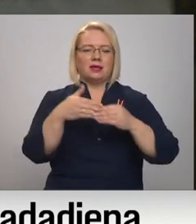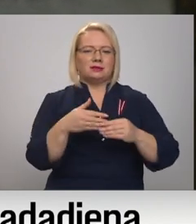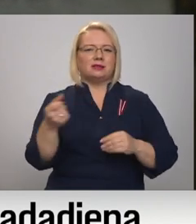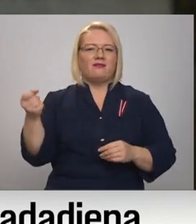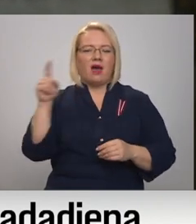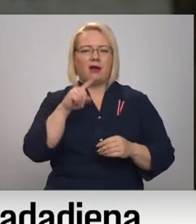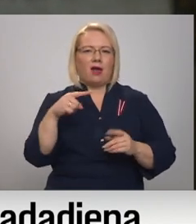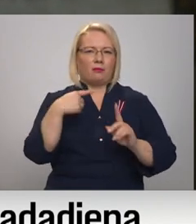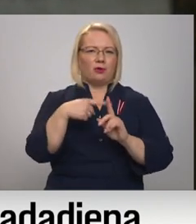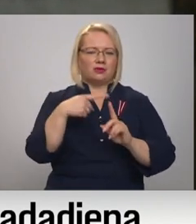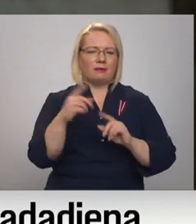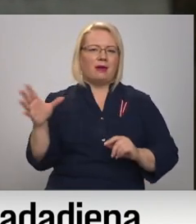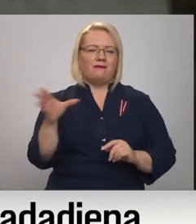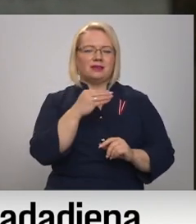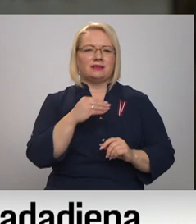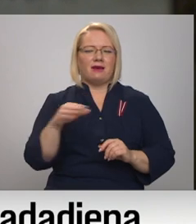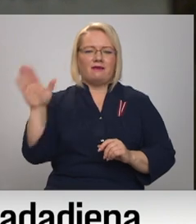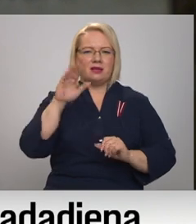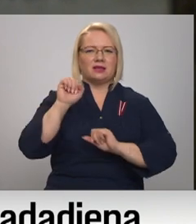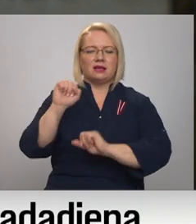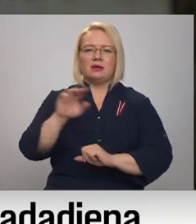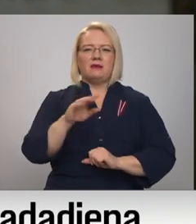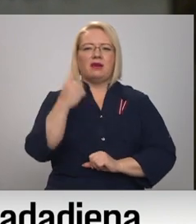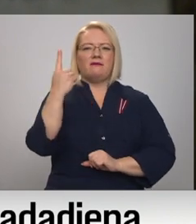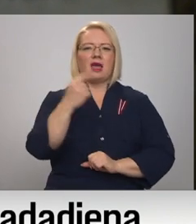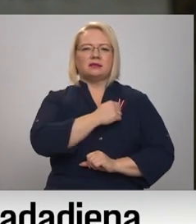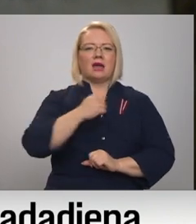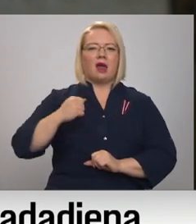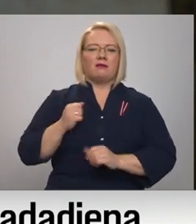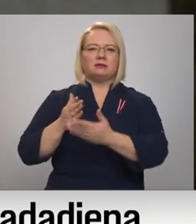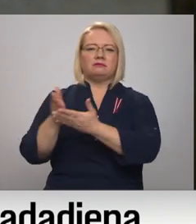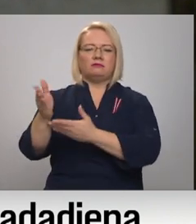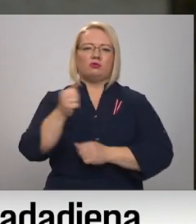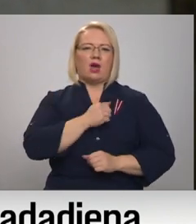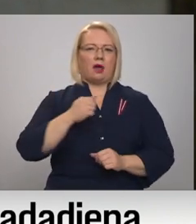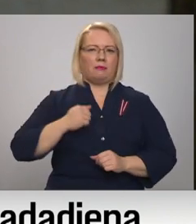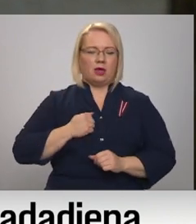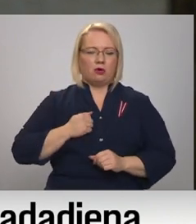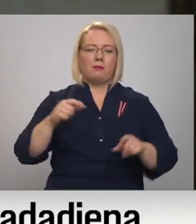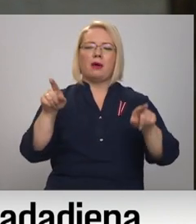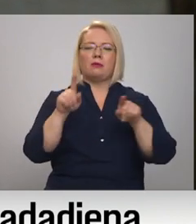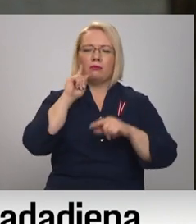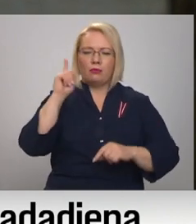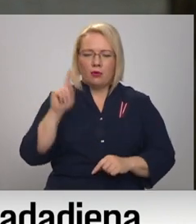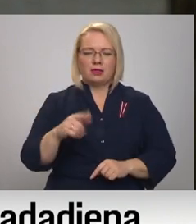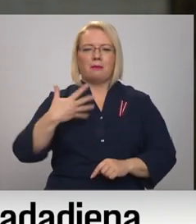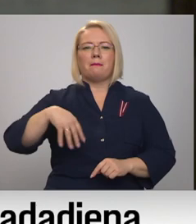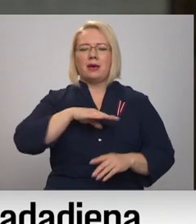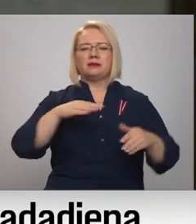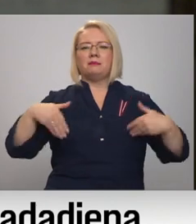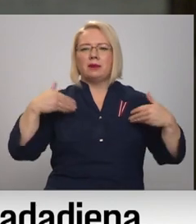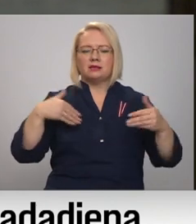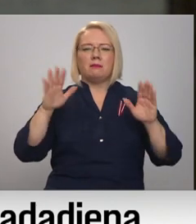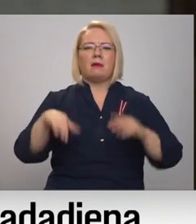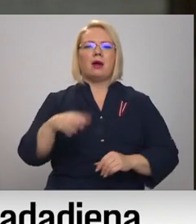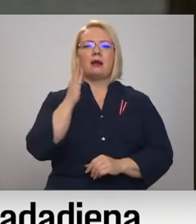vērtību visapturošai valsts aizsardzībai nekā viens karavīrs, kas būs aizgājis bruņotajiem spēkiem. Bet šai pašā Elfs vilcienā, protams, mēs priecājamies par